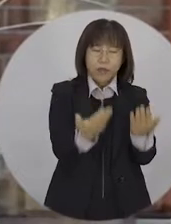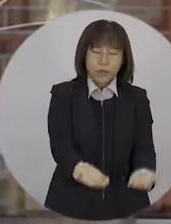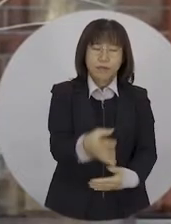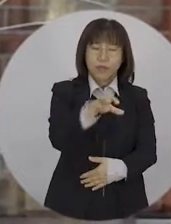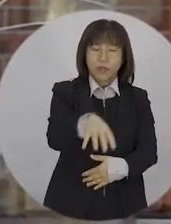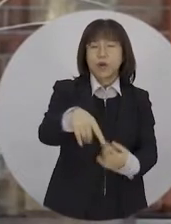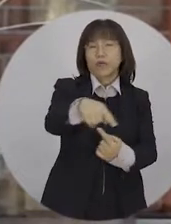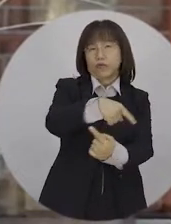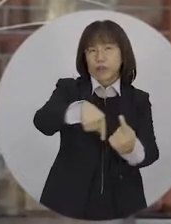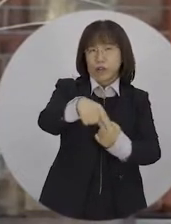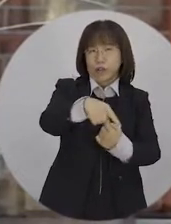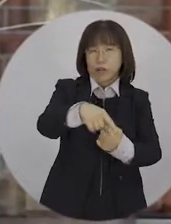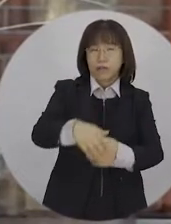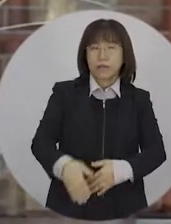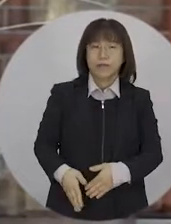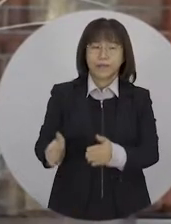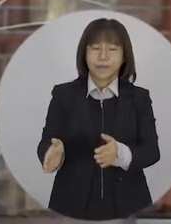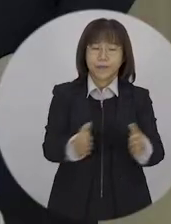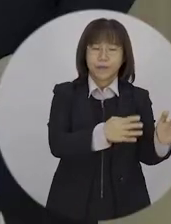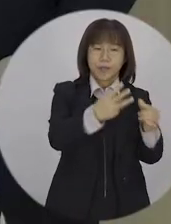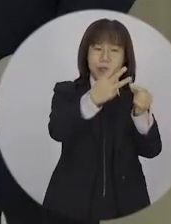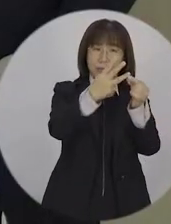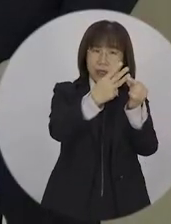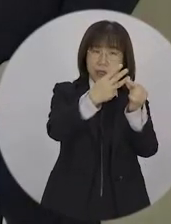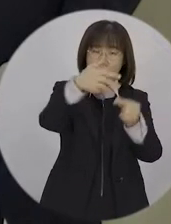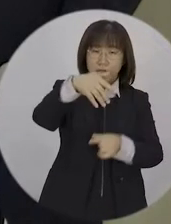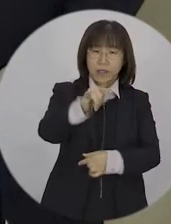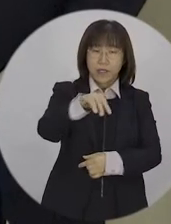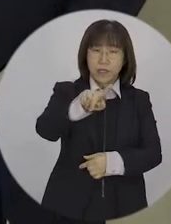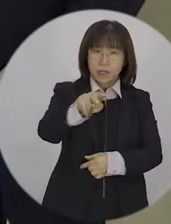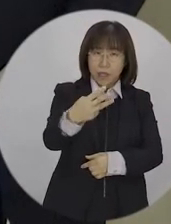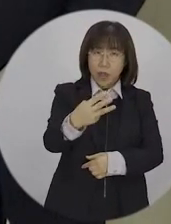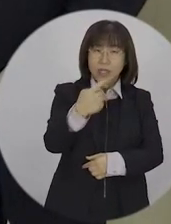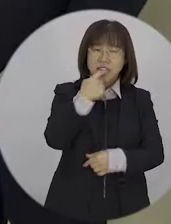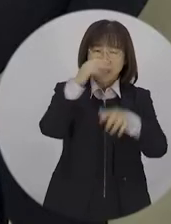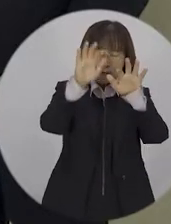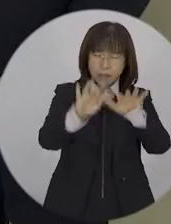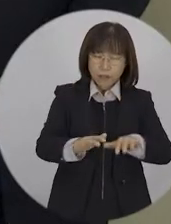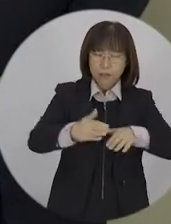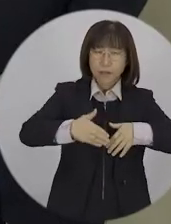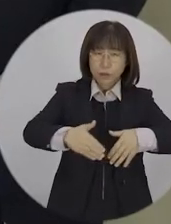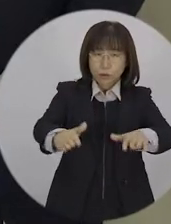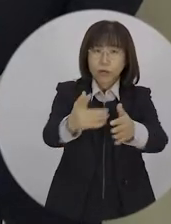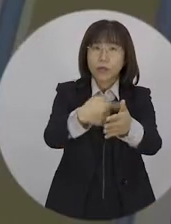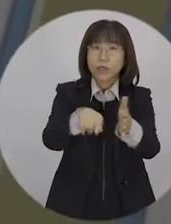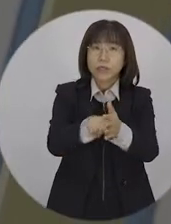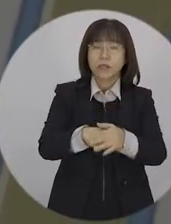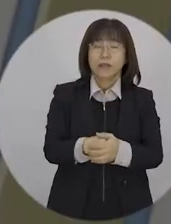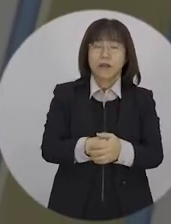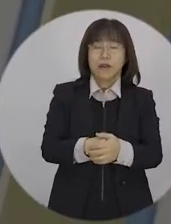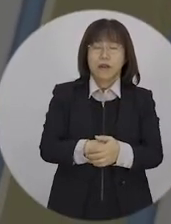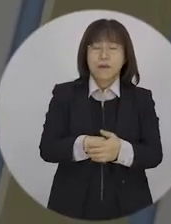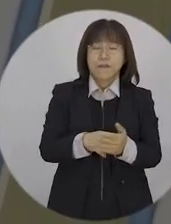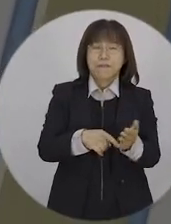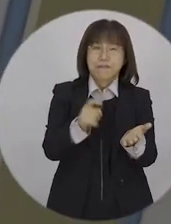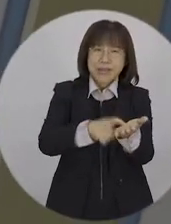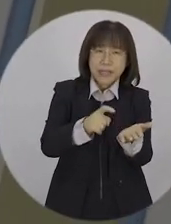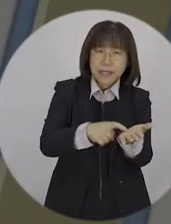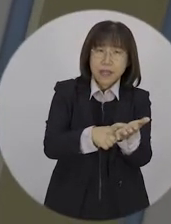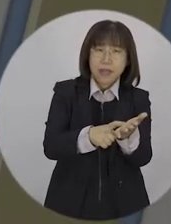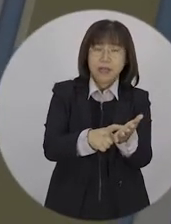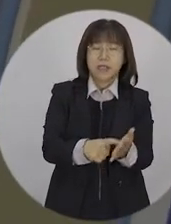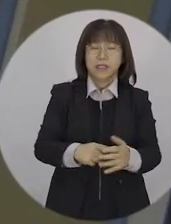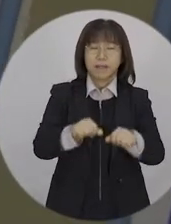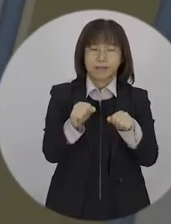보호할 계획입니다 또 재설 분야에서는 재설 대책본부 를 운영하고 비상근무 체계를 확립하며